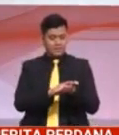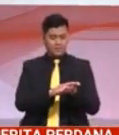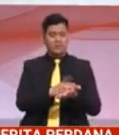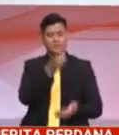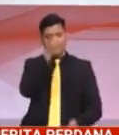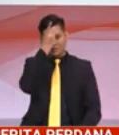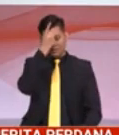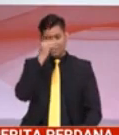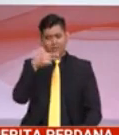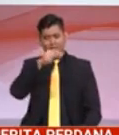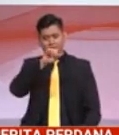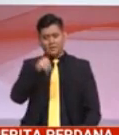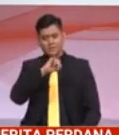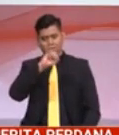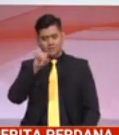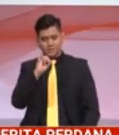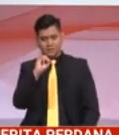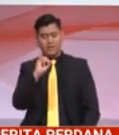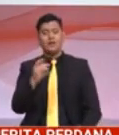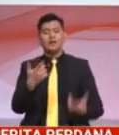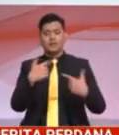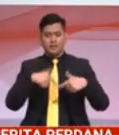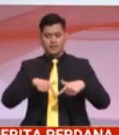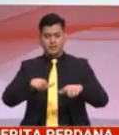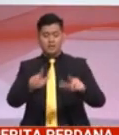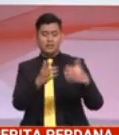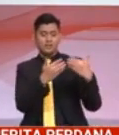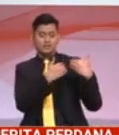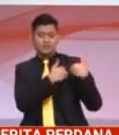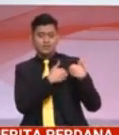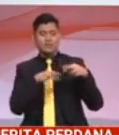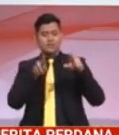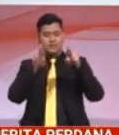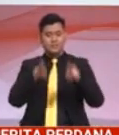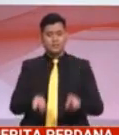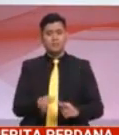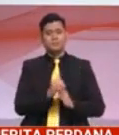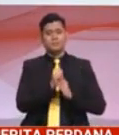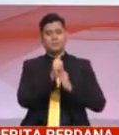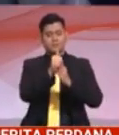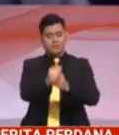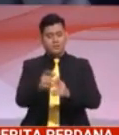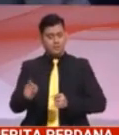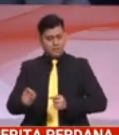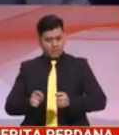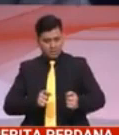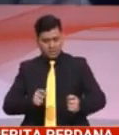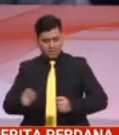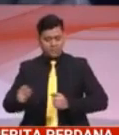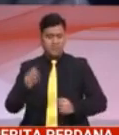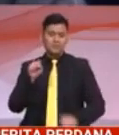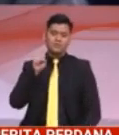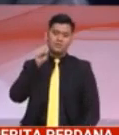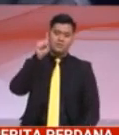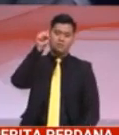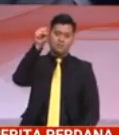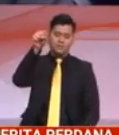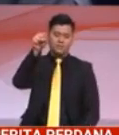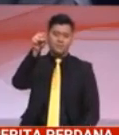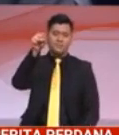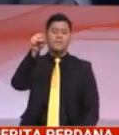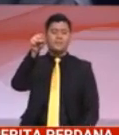melaksanakan mandat rakyat untuk memimpin Sabah serta pentadbiran negeri sebagai ketua menteri kepada semua rakyat Sabah